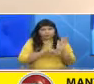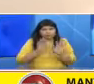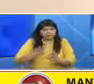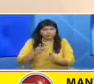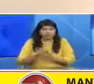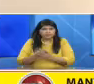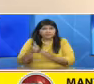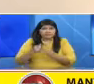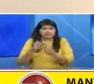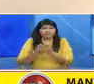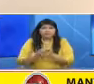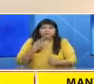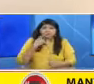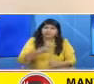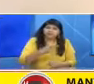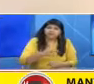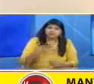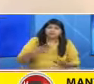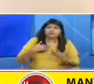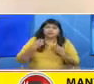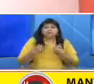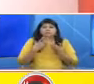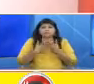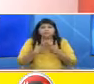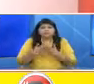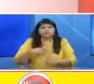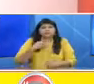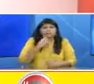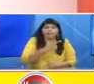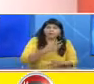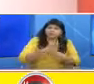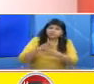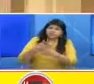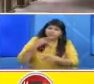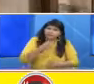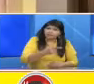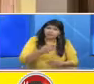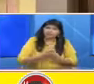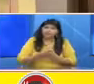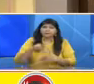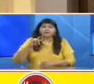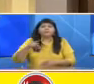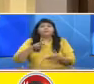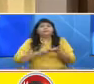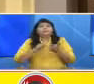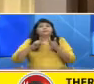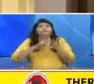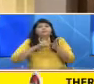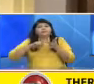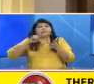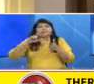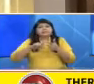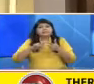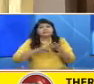संदर्भ में एक बात बहुत रोचक है जो मैं आपसे साझा करना चाहता हूँ। वेनिस बिएनाले नाम का